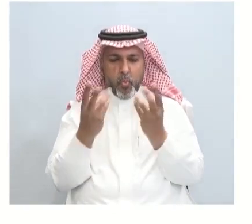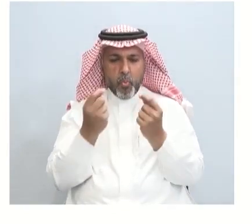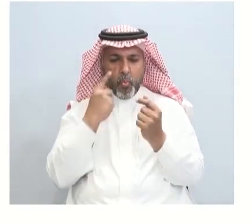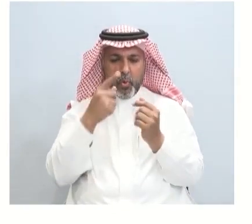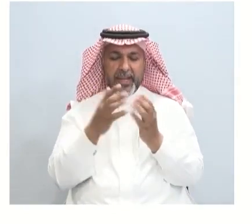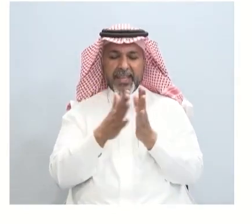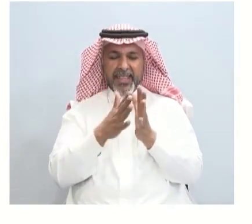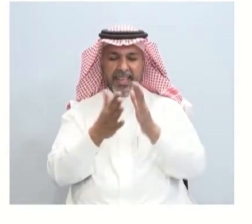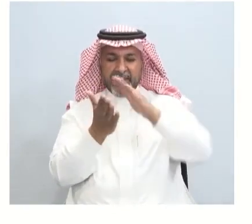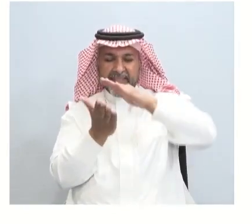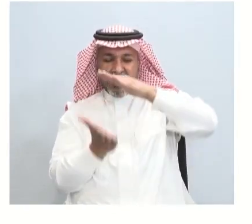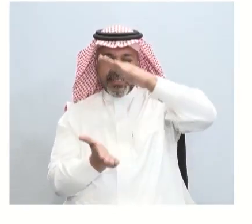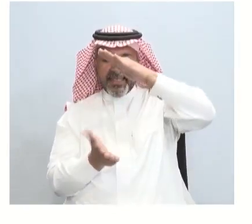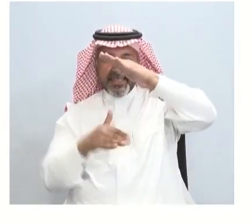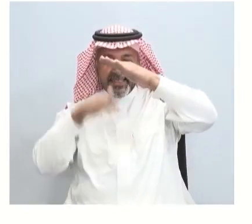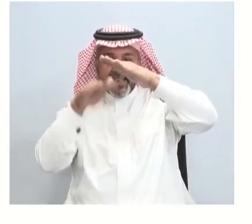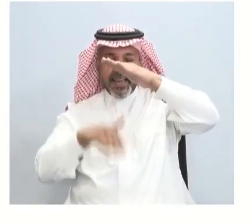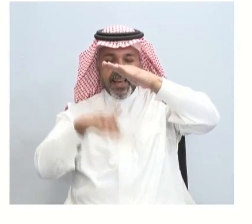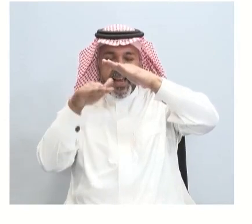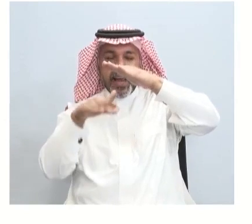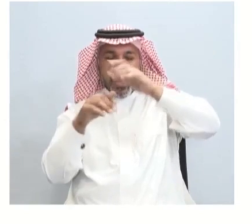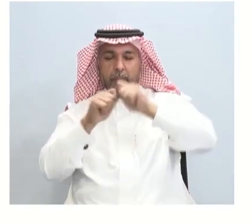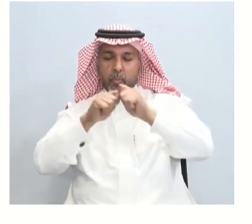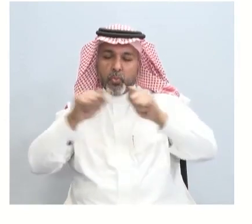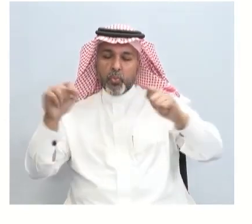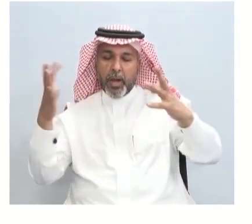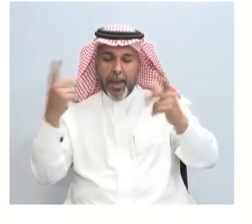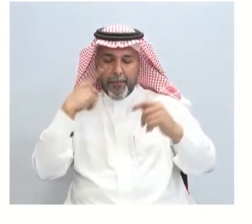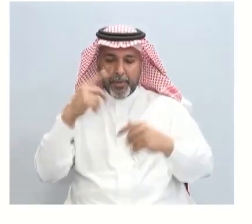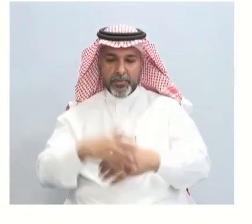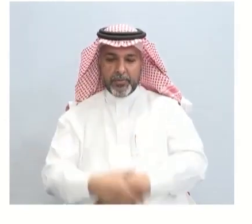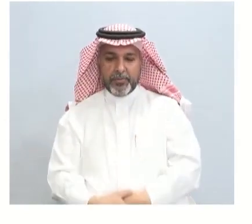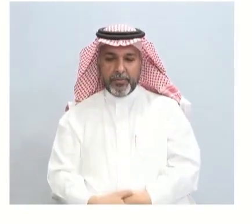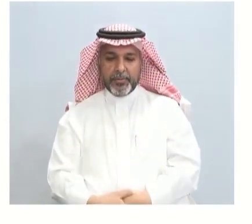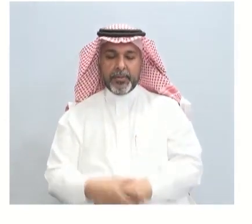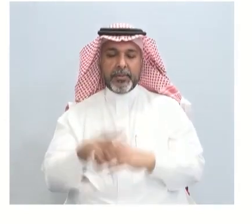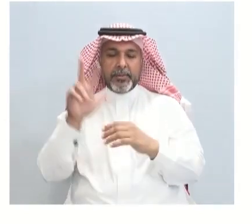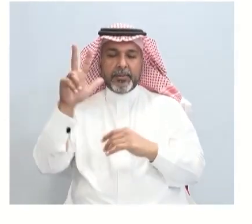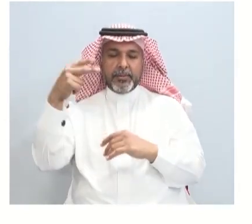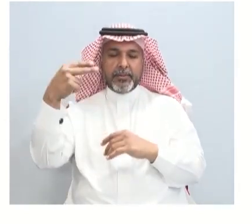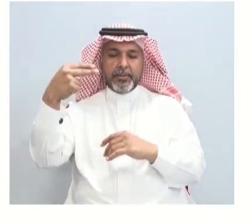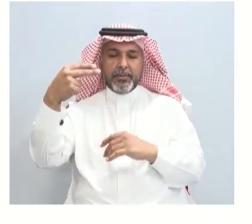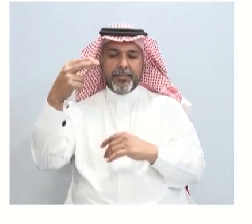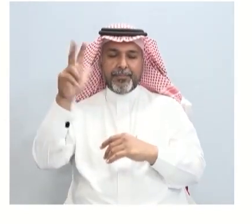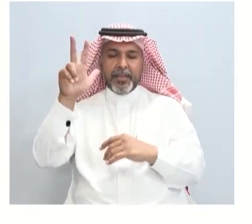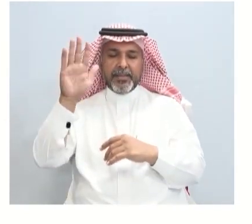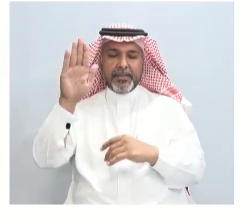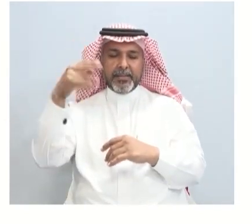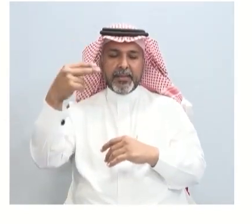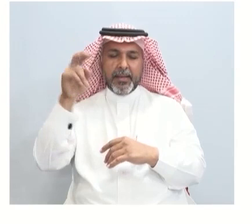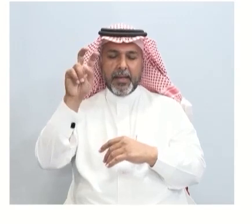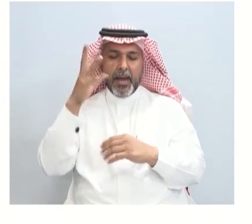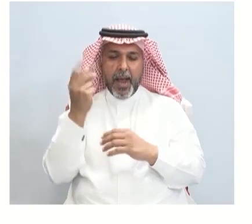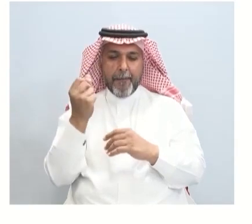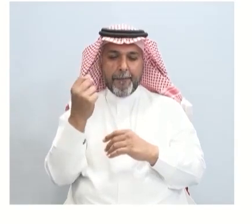للداله 4 ساين 5 ثيتا فاحنا راح نقول هنا ان السعه هي عباره عن ايش السعه عباره عن عه